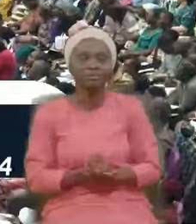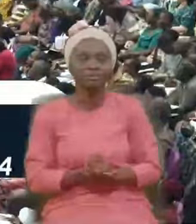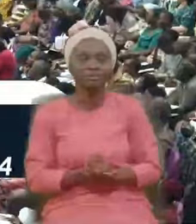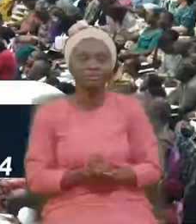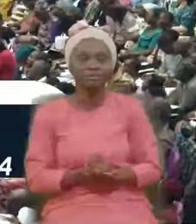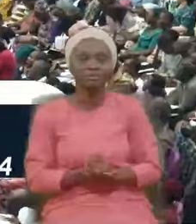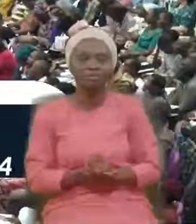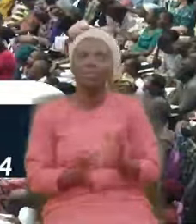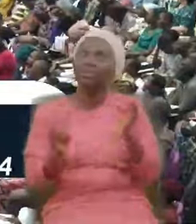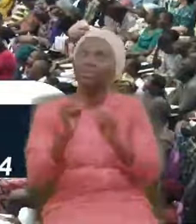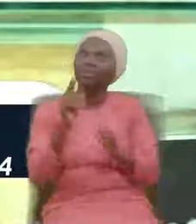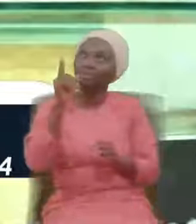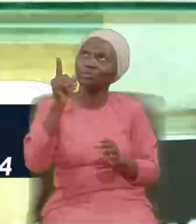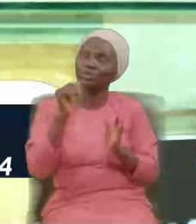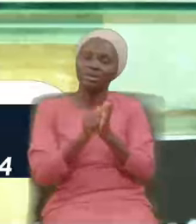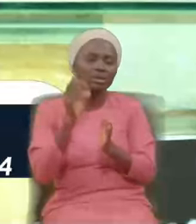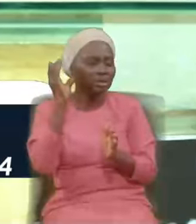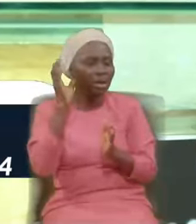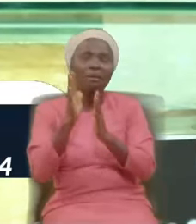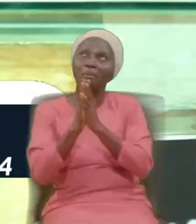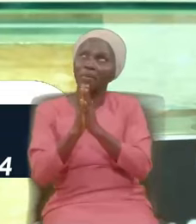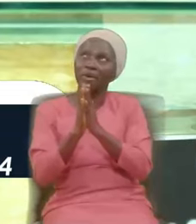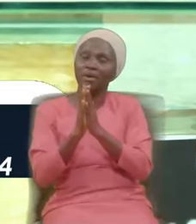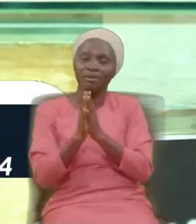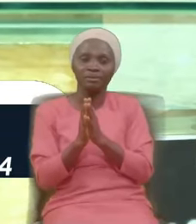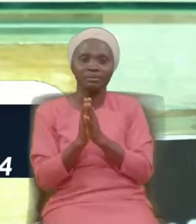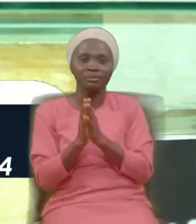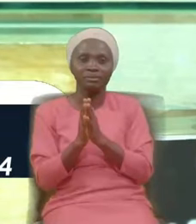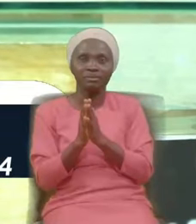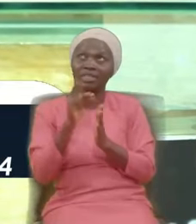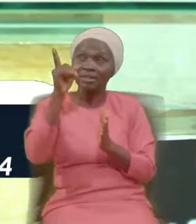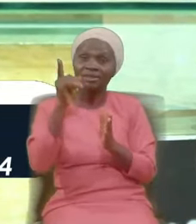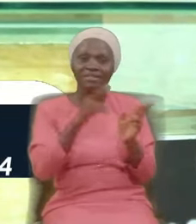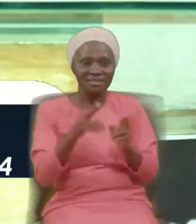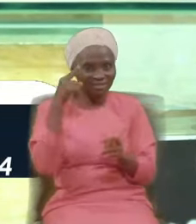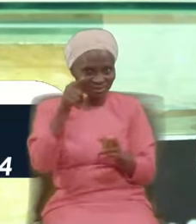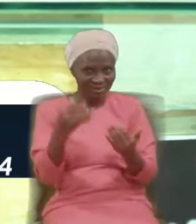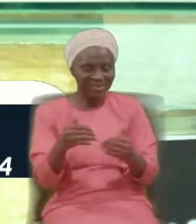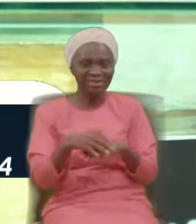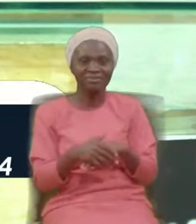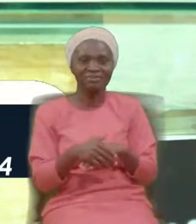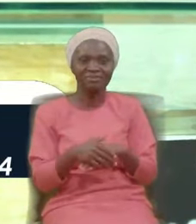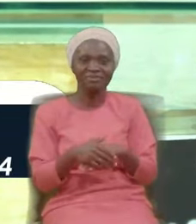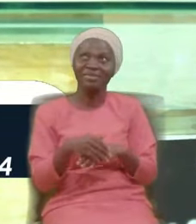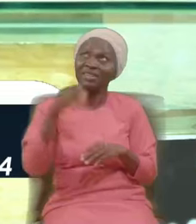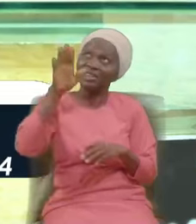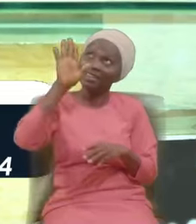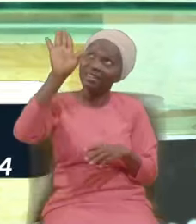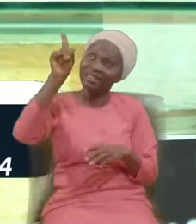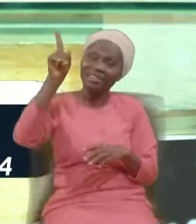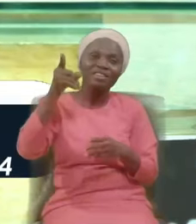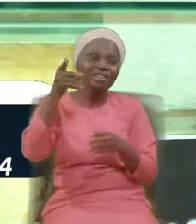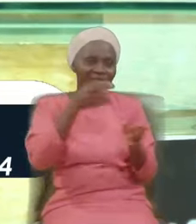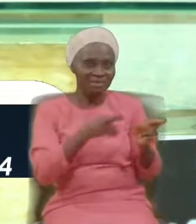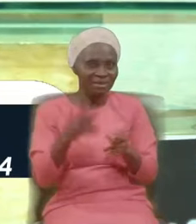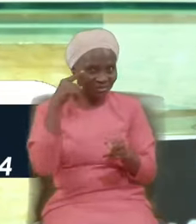toi. Ô toi qui écoutes la prière, il s'apprête pour vous maintenant. Il s'apprête pour vous